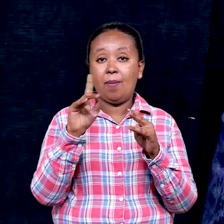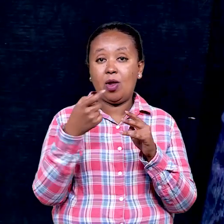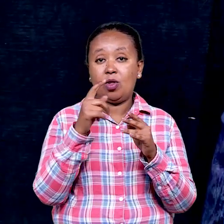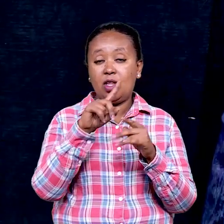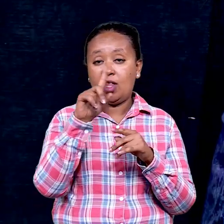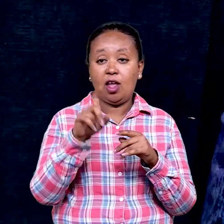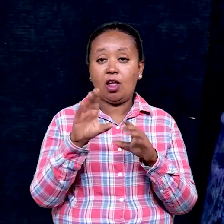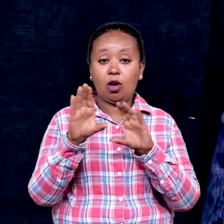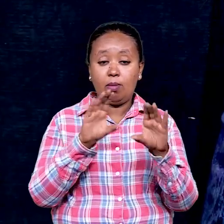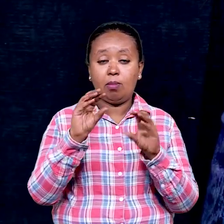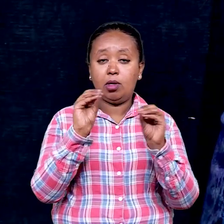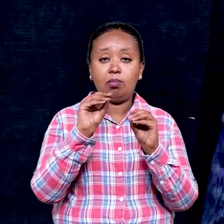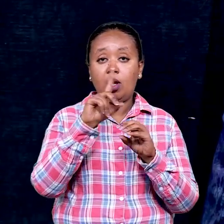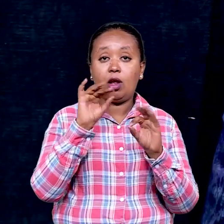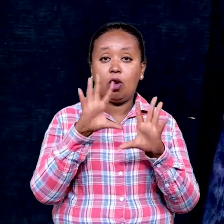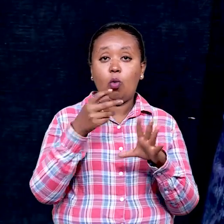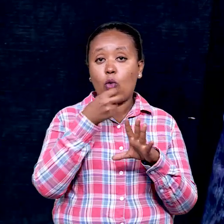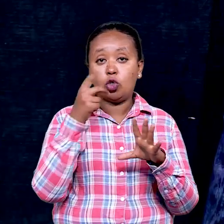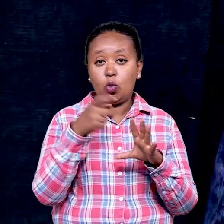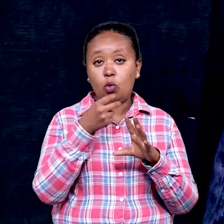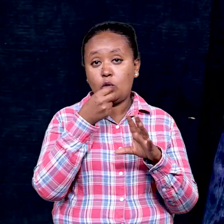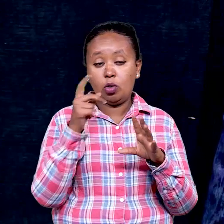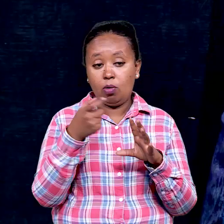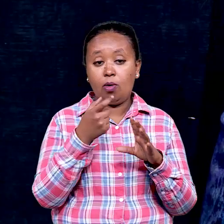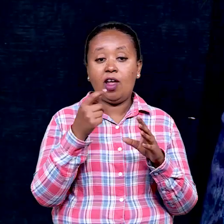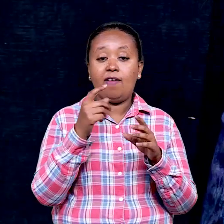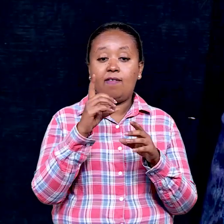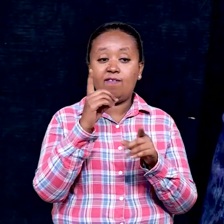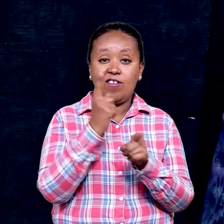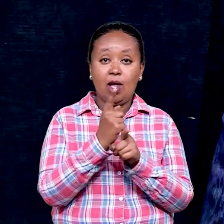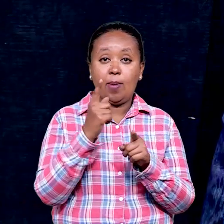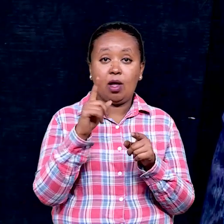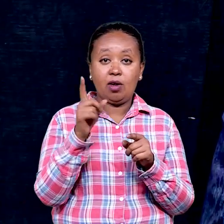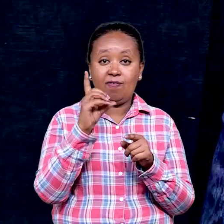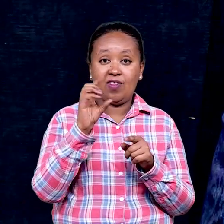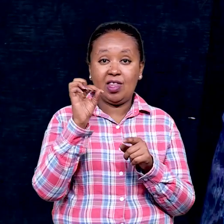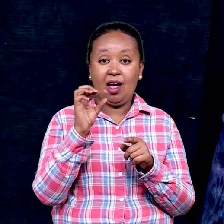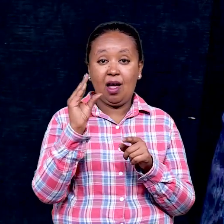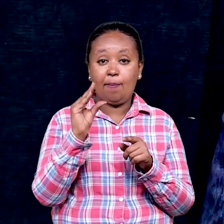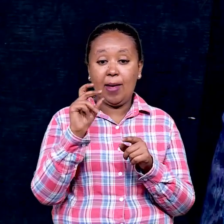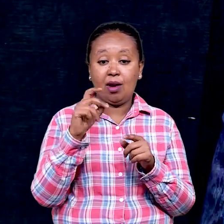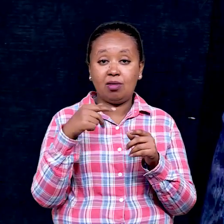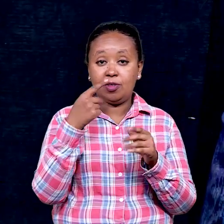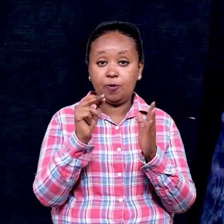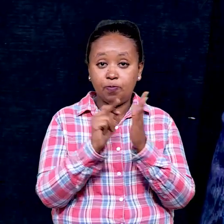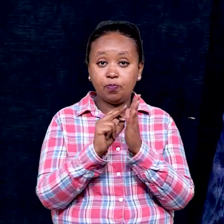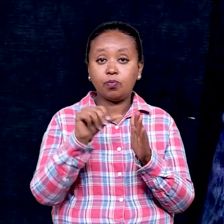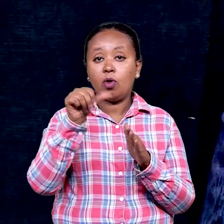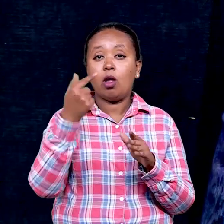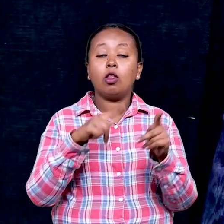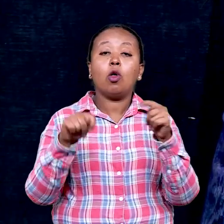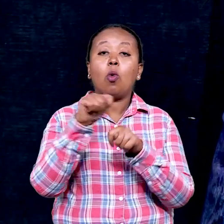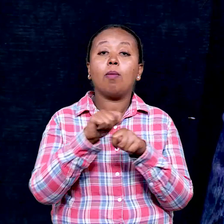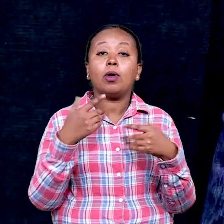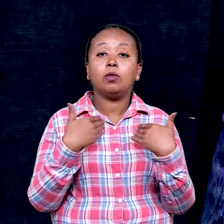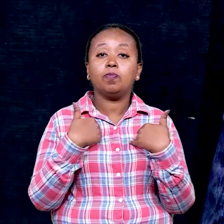ተጠያቂ ያደርጉናል። ምንም ጥያቄ የለውም። ወንጀል ሲሆን በወንጀል፣ የፍትሐ ብሔር ጉዳይ ሲሆን በፍትሐ ብሔር፣ እሱ አለ። ሌላው